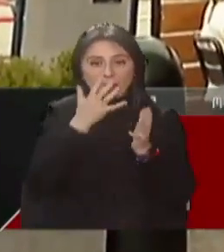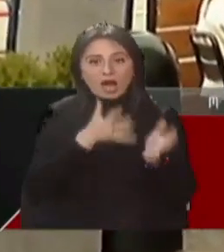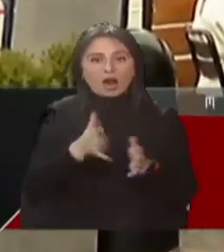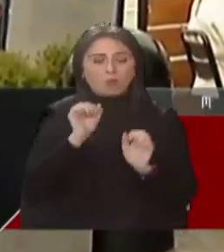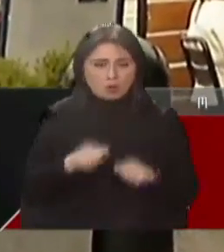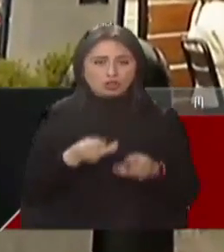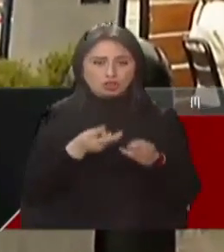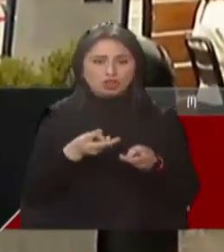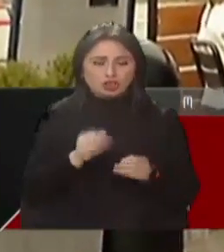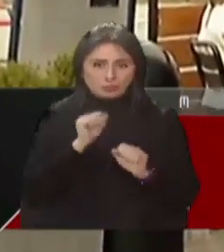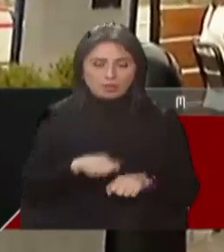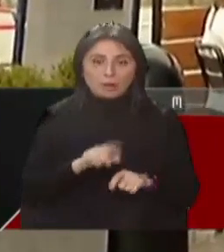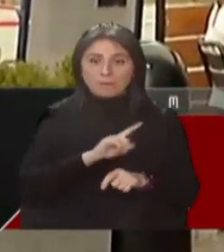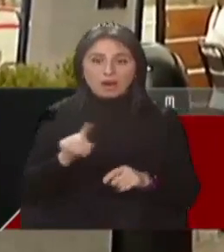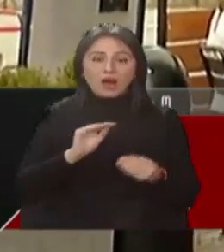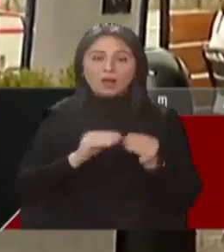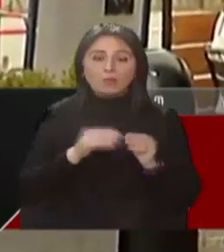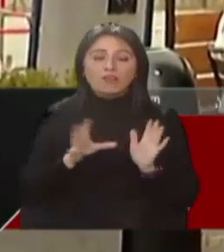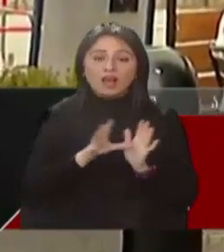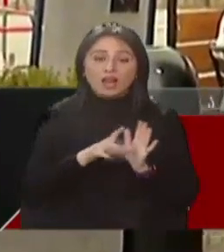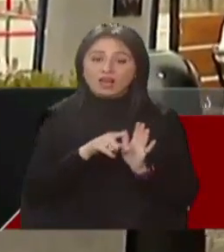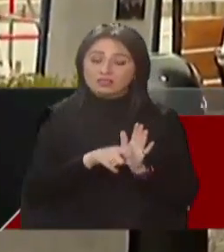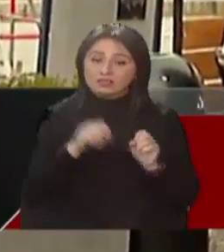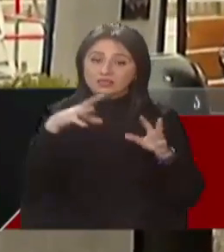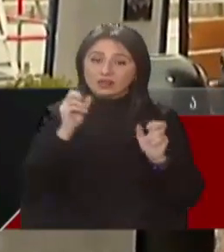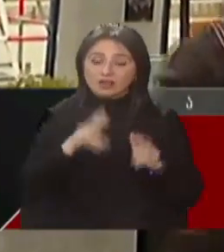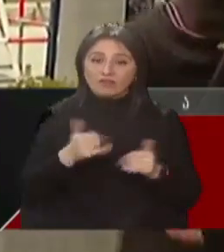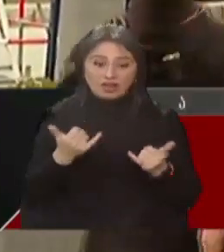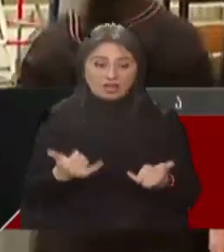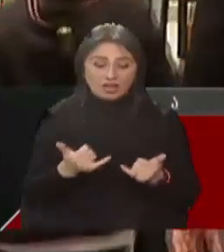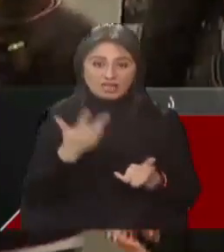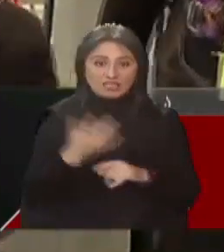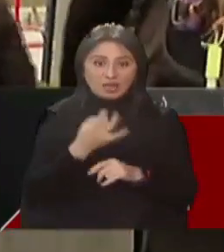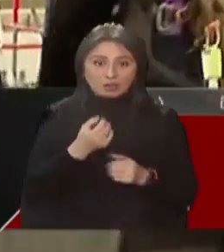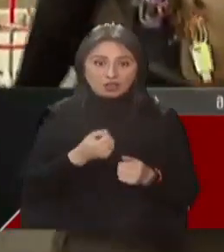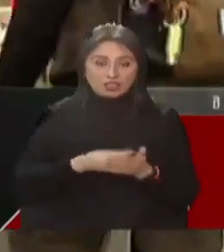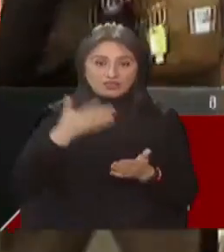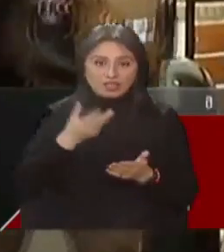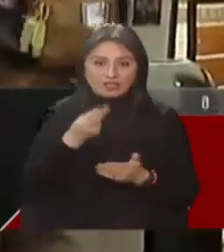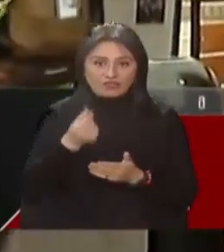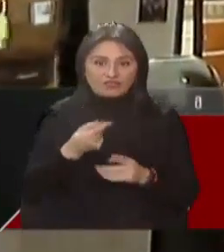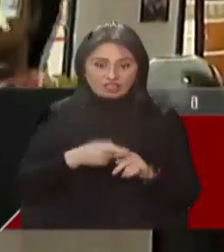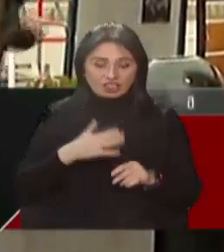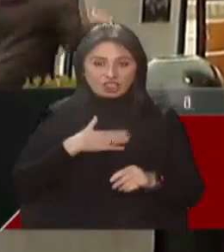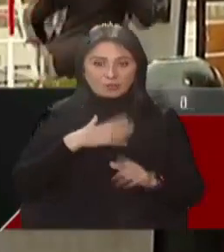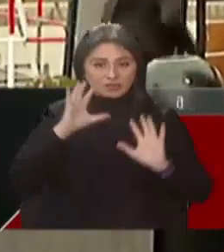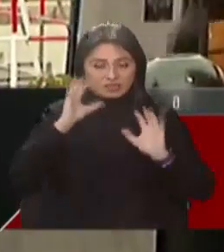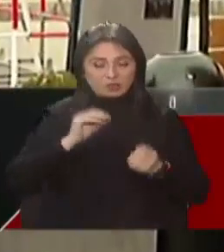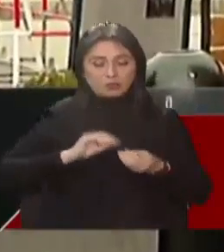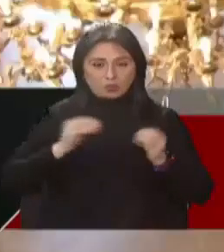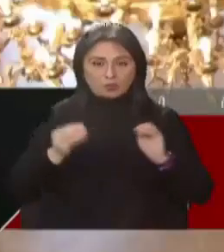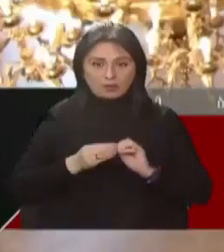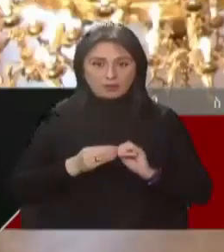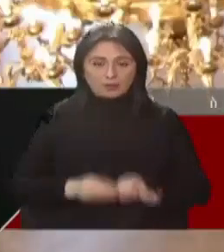შემიძლია შეშაზეც ვამუშაო, მაგრამ პრობლემა ელექტროენერგიაა, რომელშიც ახლა სამჯერ ძვირს ვიხდი. Ხო, ეს ჩემთვის სერიოზული